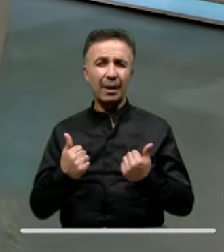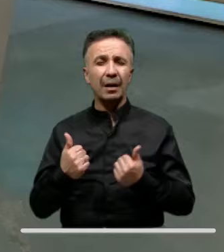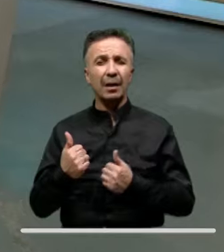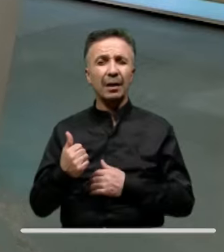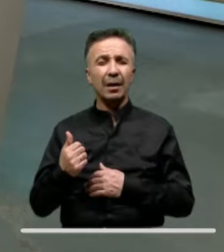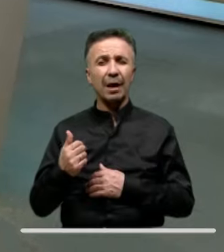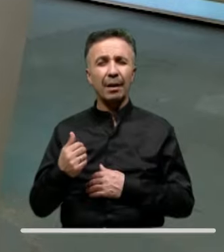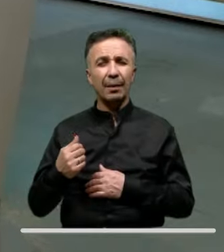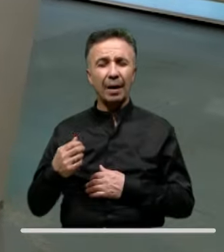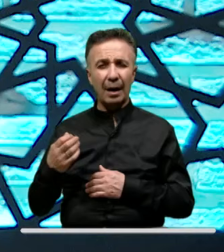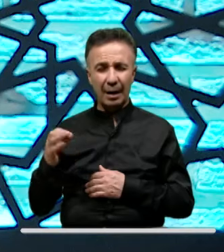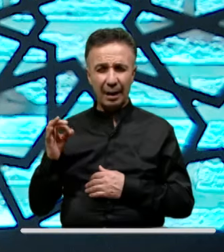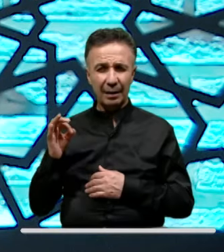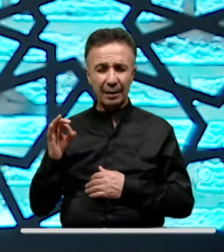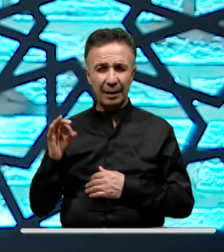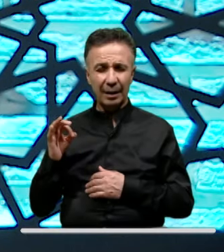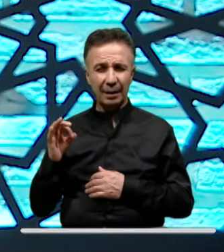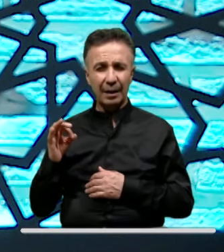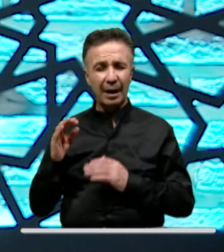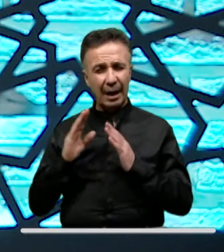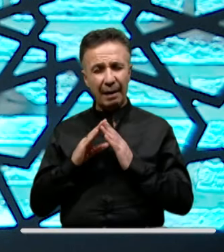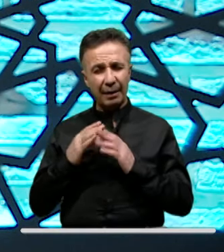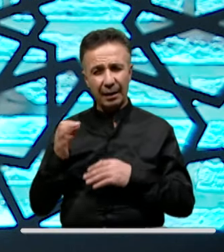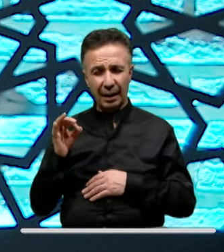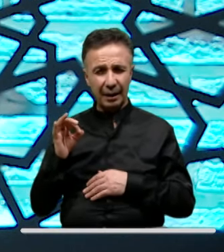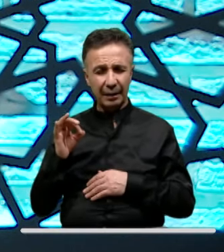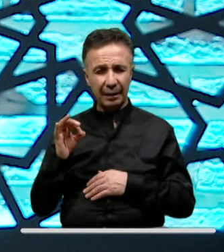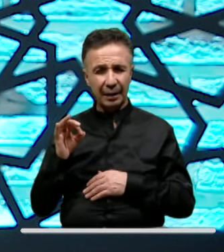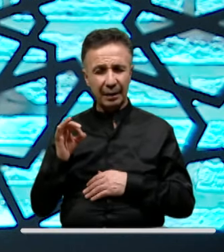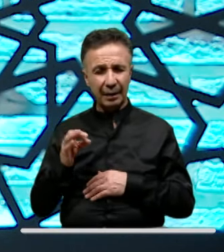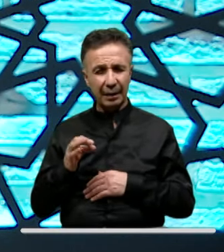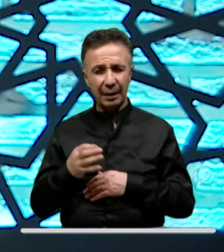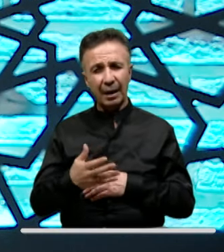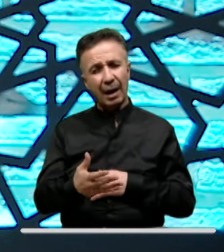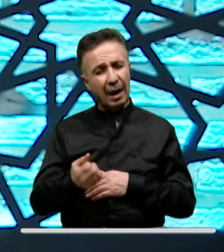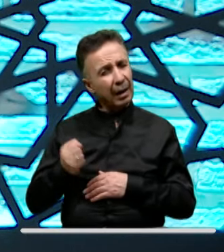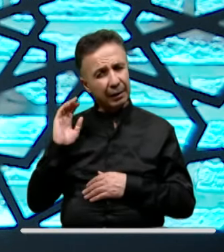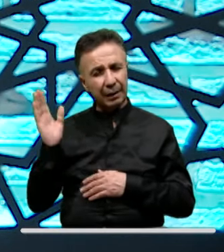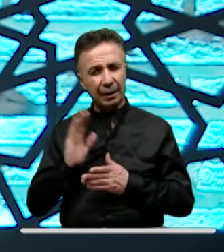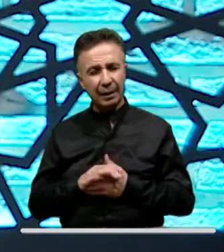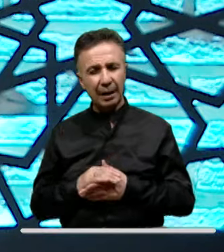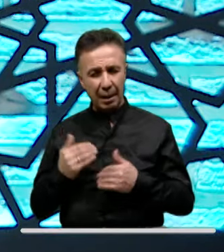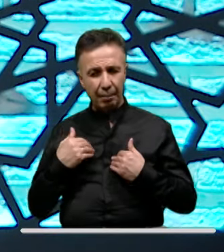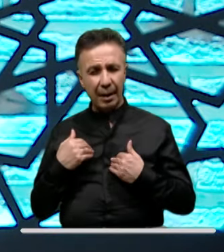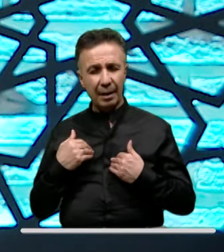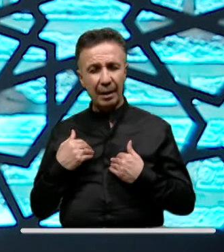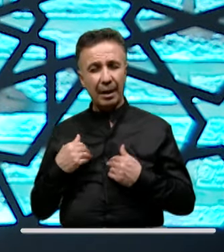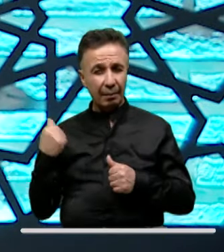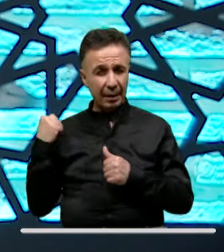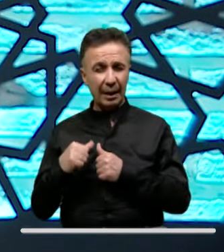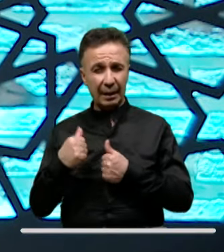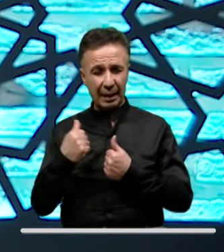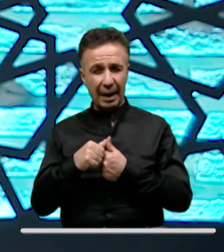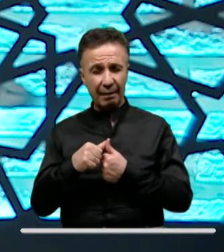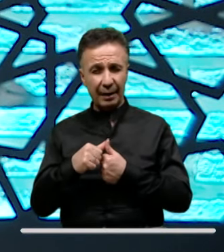ben mehir vermek zorunda mıyım? Soralım Osman Bey. Bakalım hocam ne diyecek. Rabbimiz kolaylıklar versin.